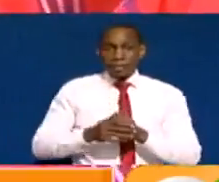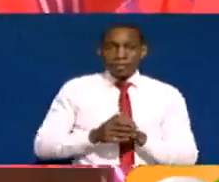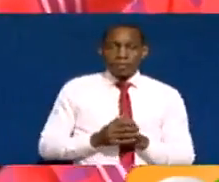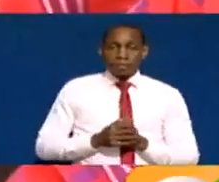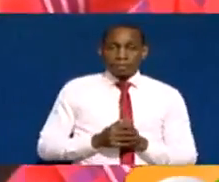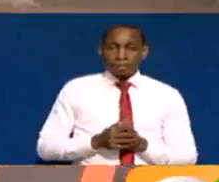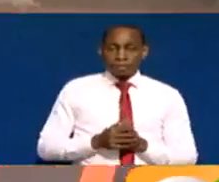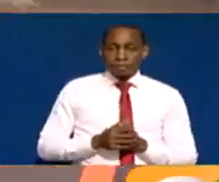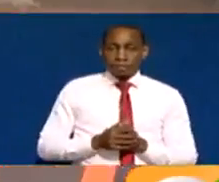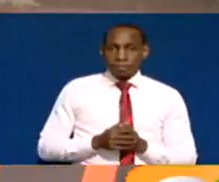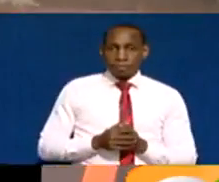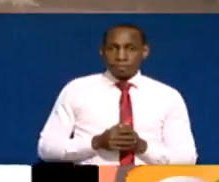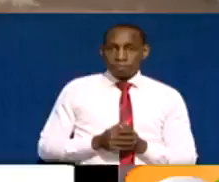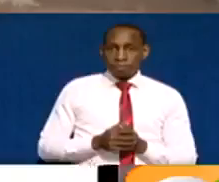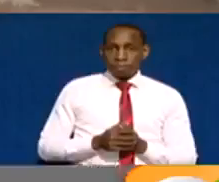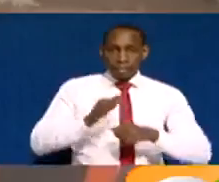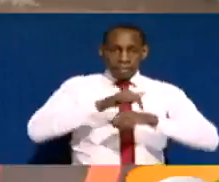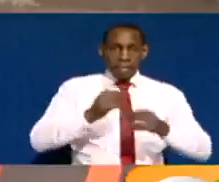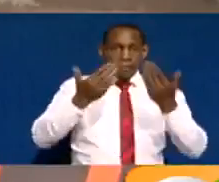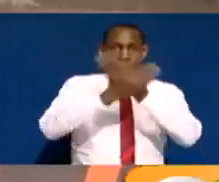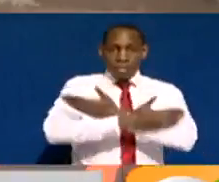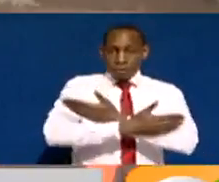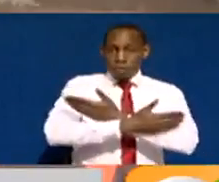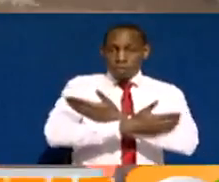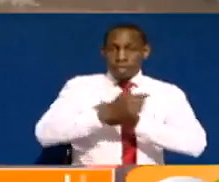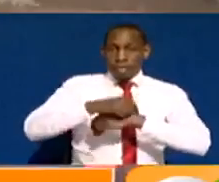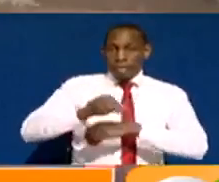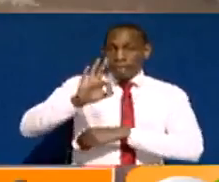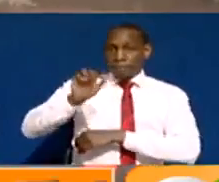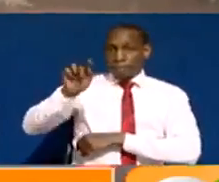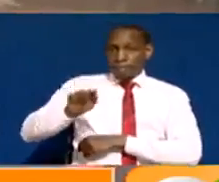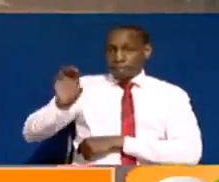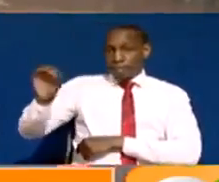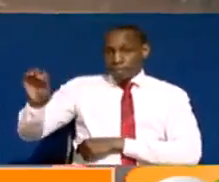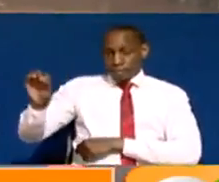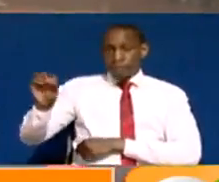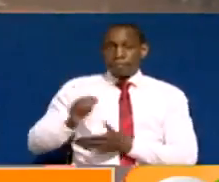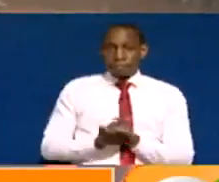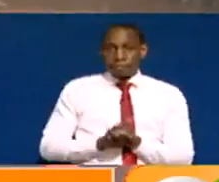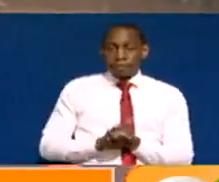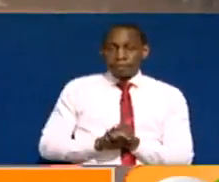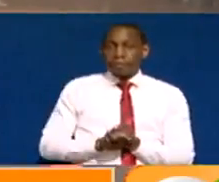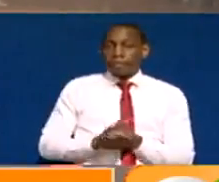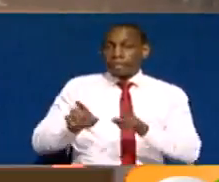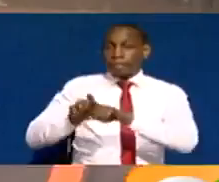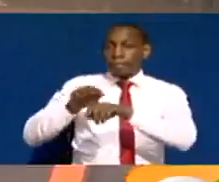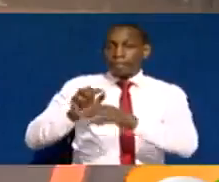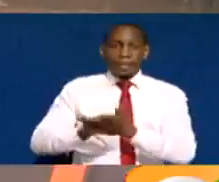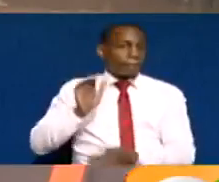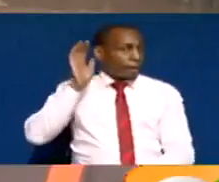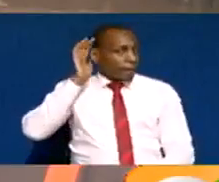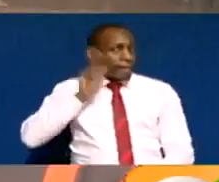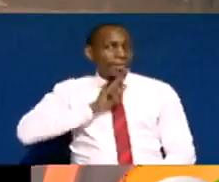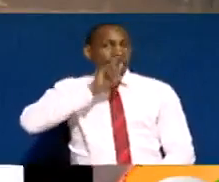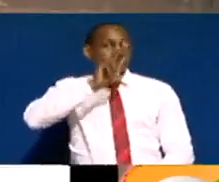huyu ndio mtu anatoka. Ilikuwa usiku wa saa 9. Niki hiyo masaa hiyo nikasikia